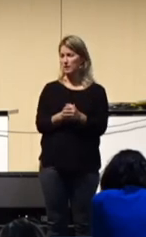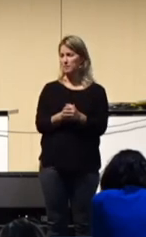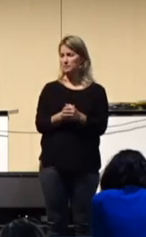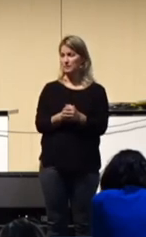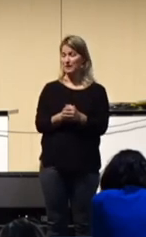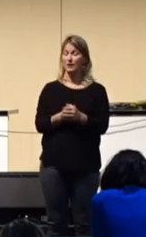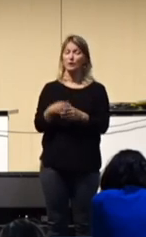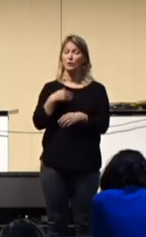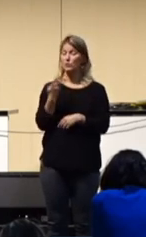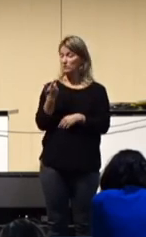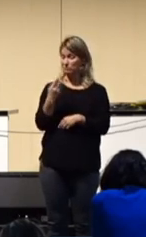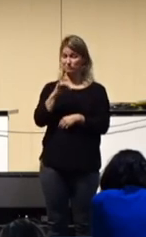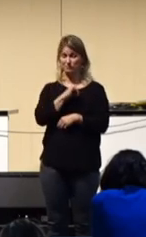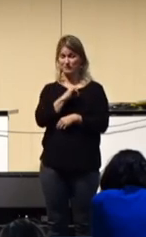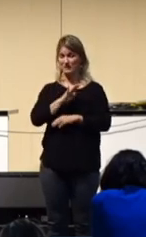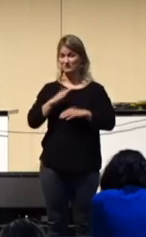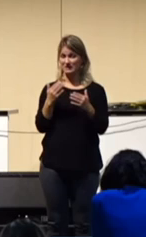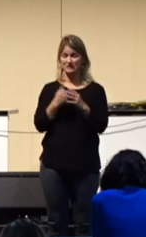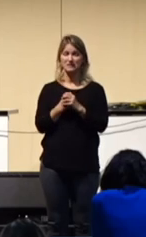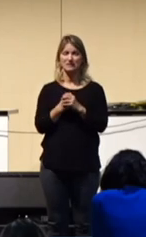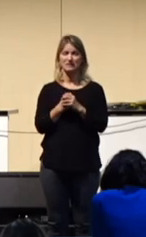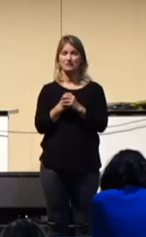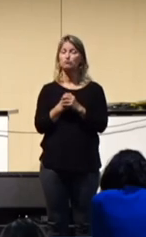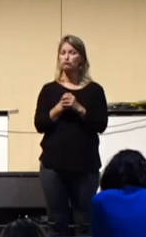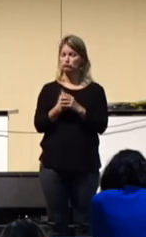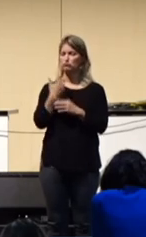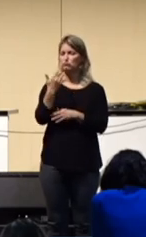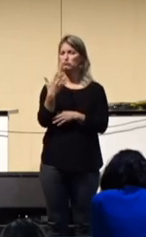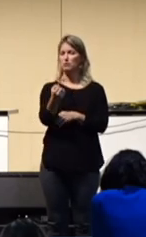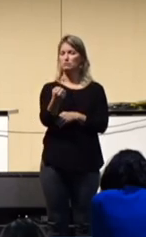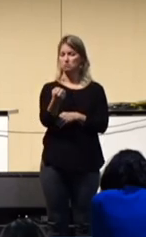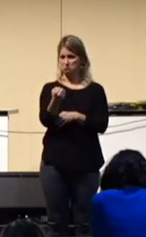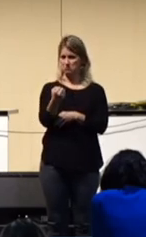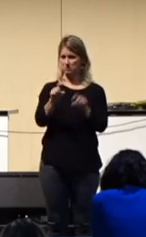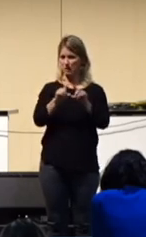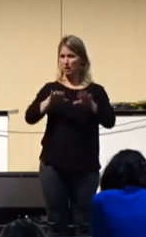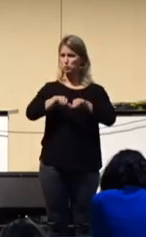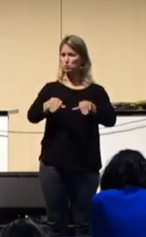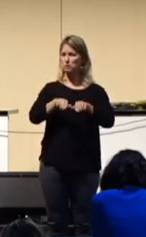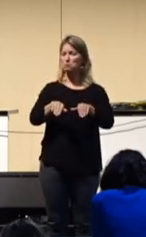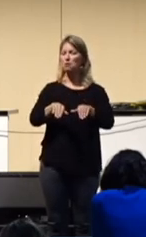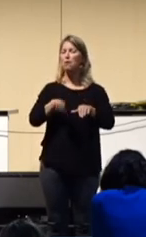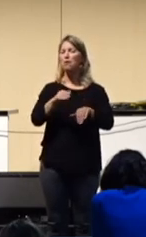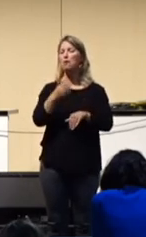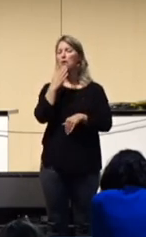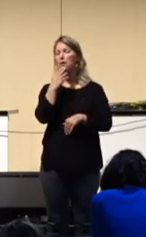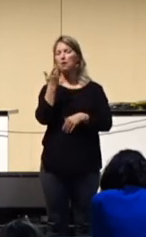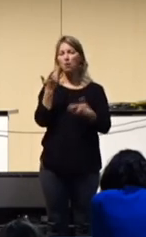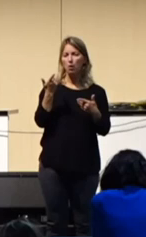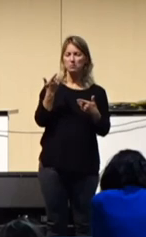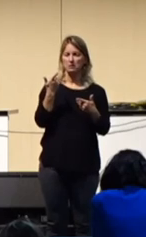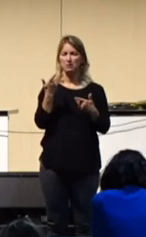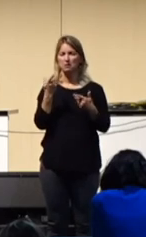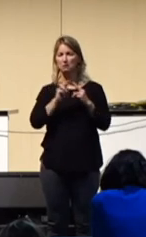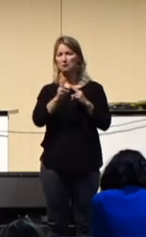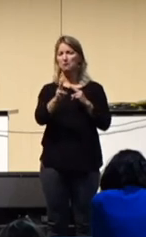ist die Erfolgsquote. Es wurde dann festgestellt, dass wir beim Schwimmen relativ einfach kriegen, sind eine Bahn hin oder nicht. brauche